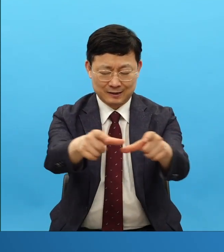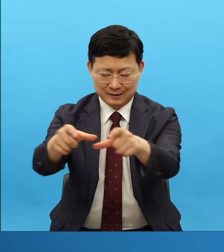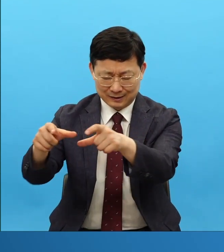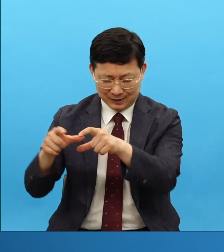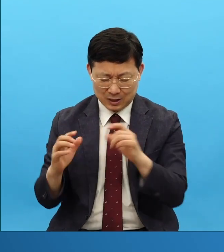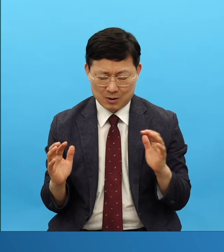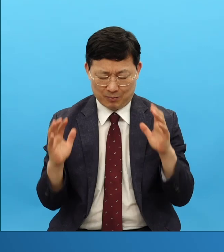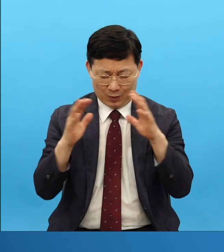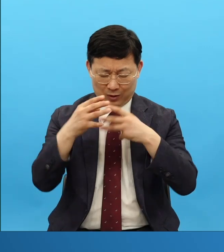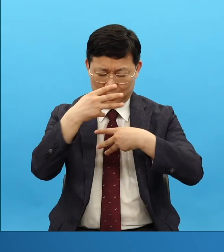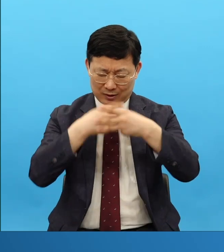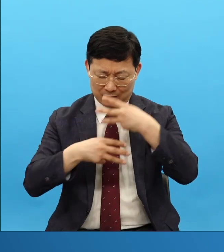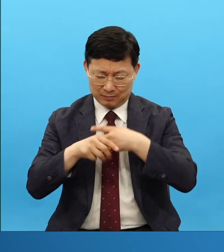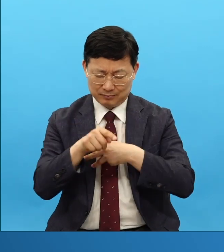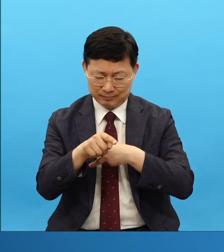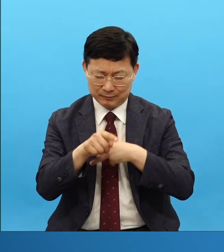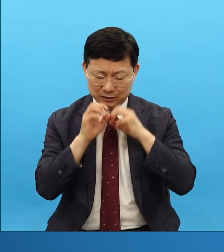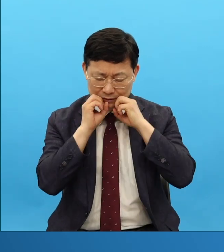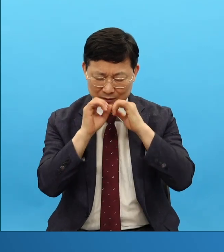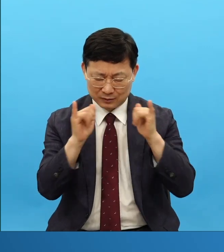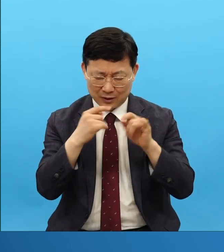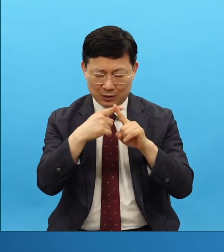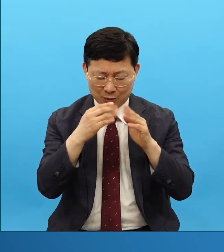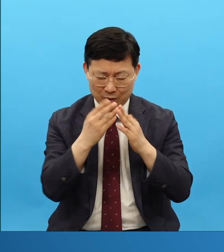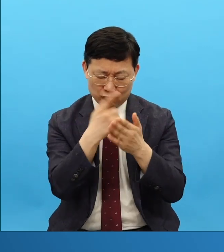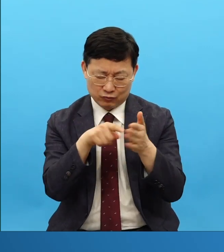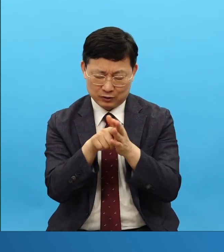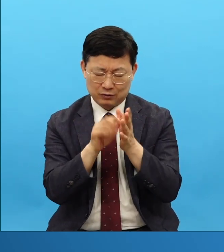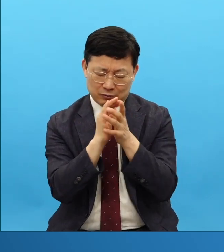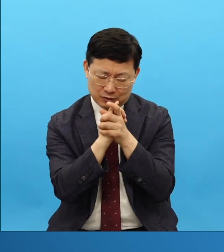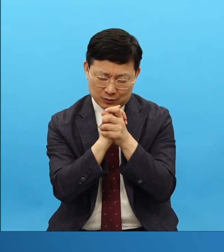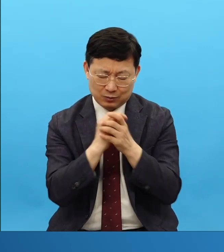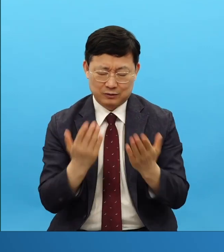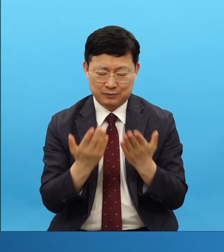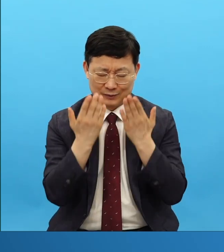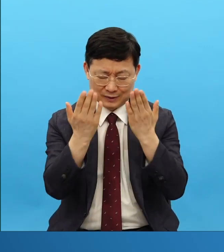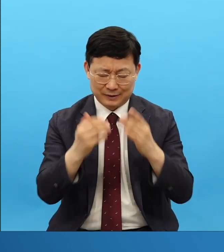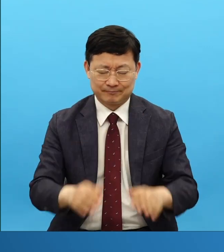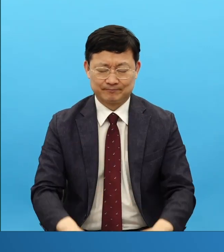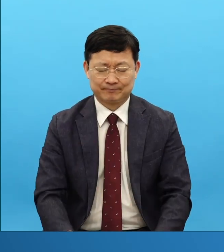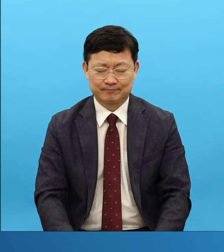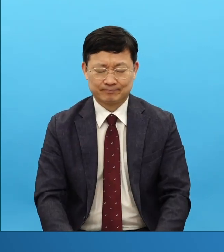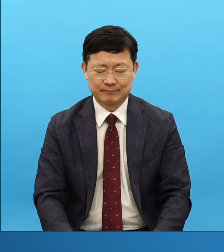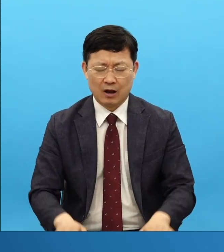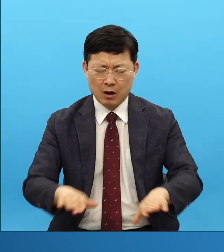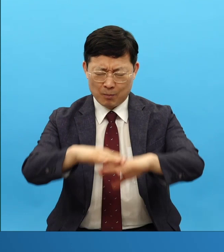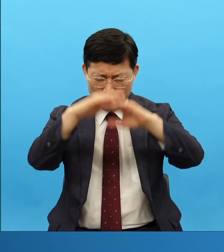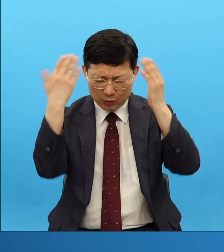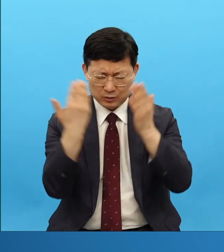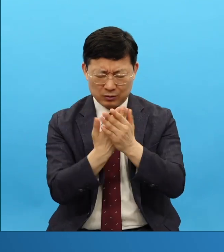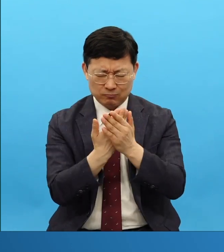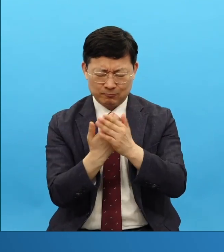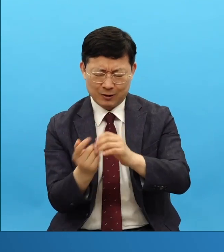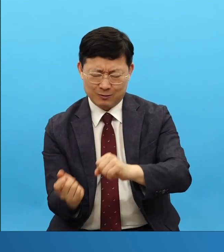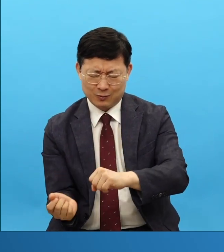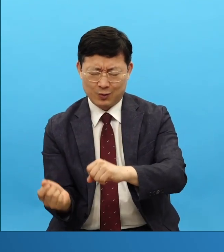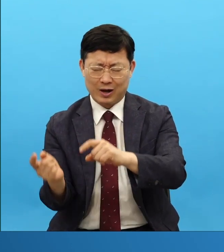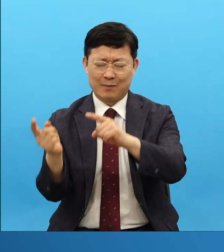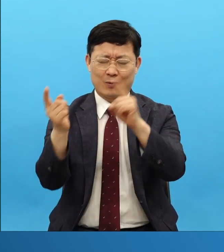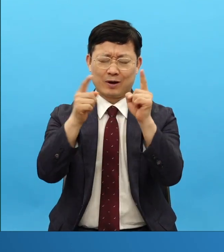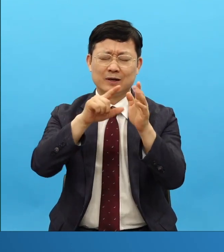타운으로 모일 렘넌트 전도자 교회를 위해서도 기도합니다. 모든 것이 살아나는 시간